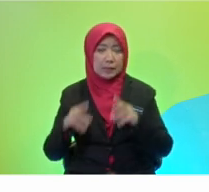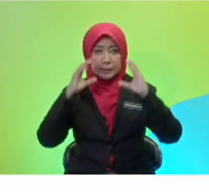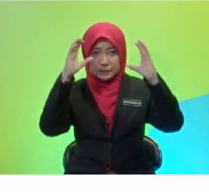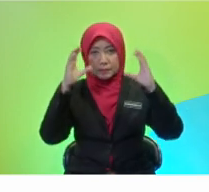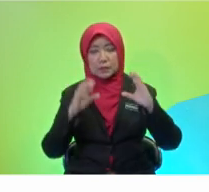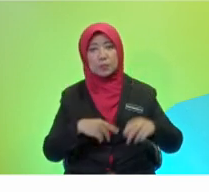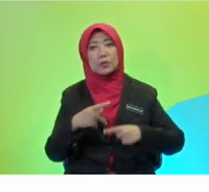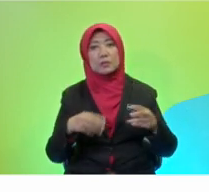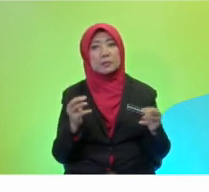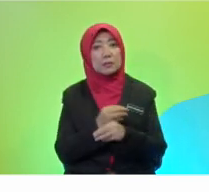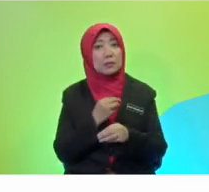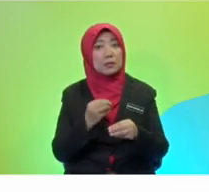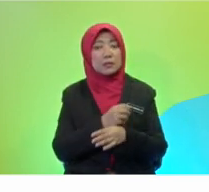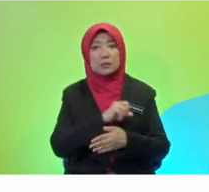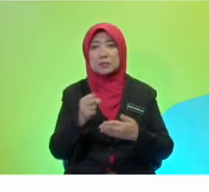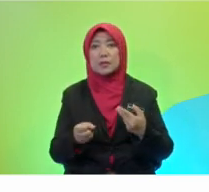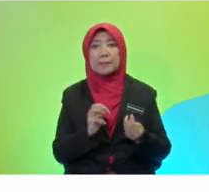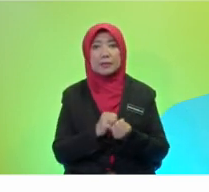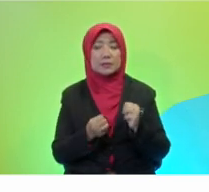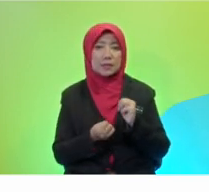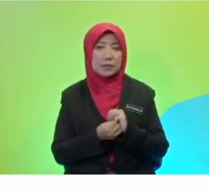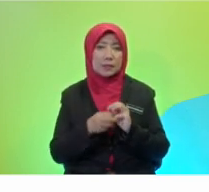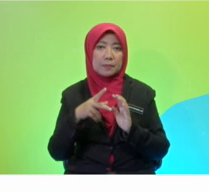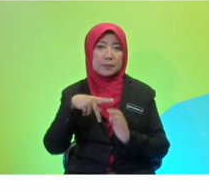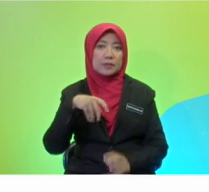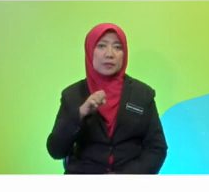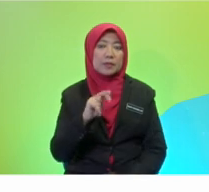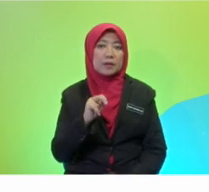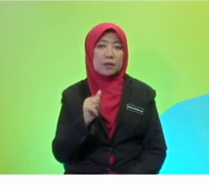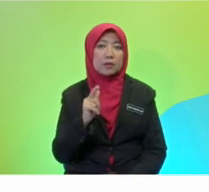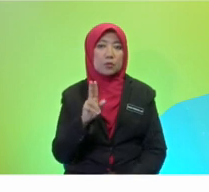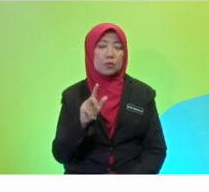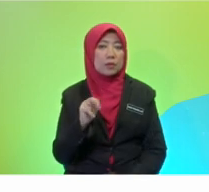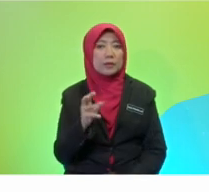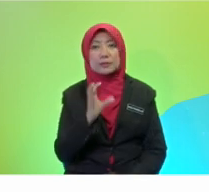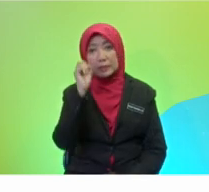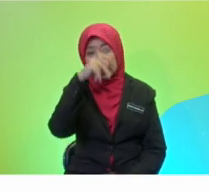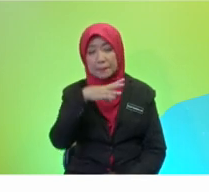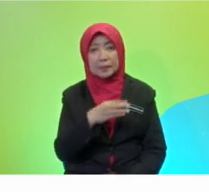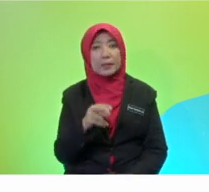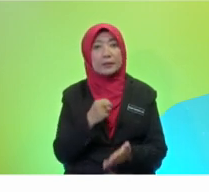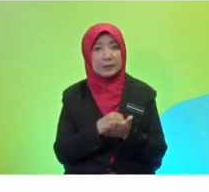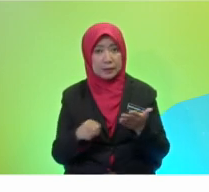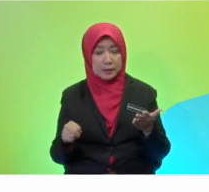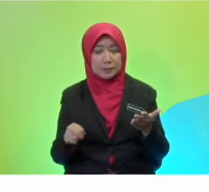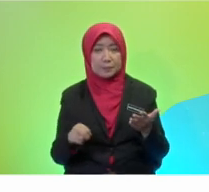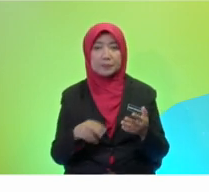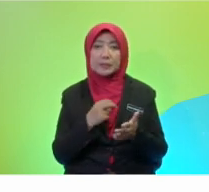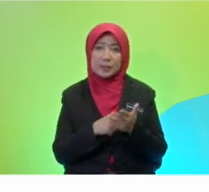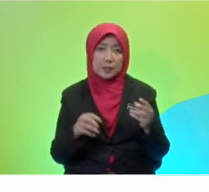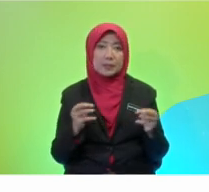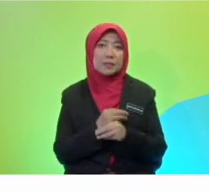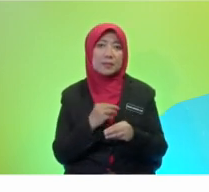matematik misalnya masalah penakulan nah yang ketiga sikap dan nilai yang meliputi nilai Matematika dan juga